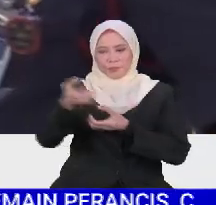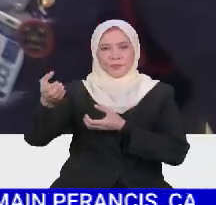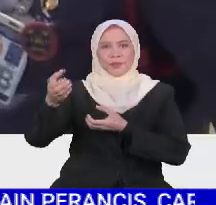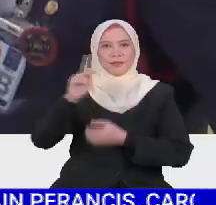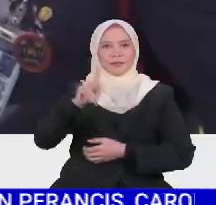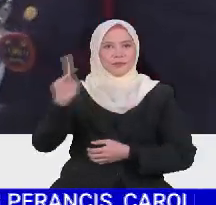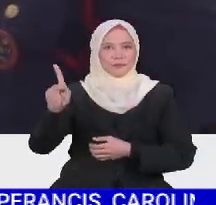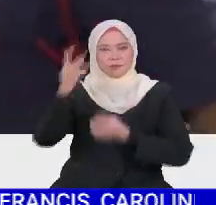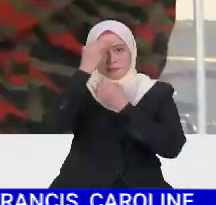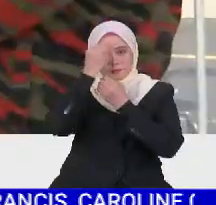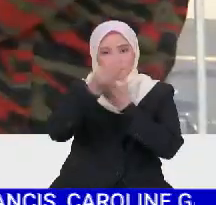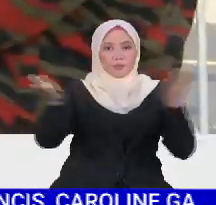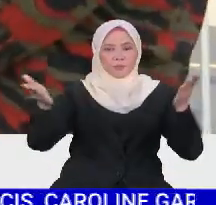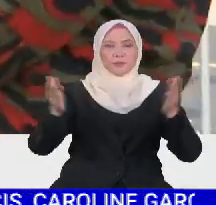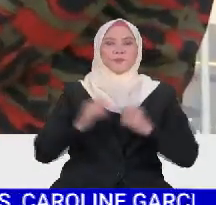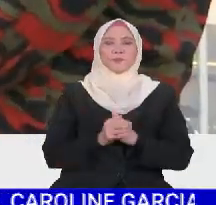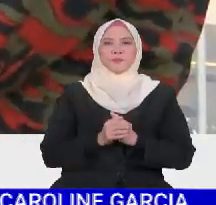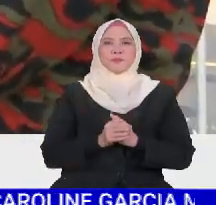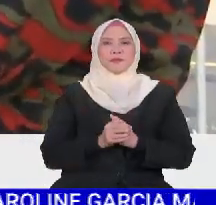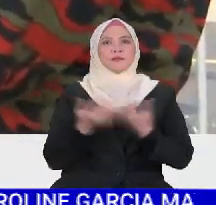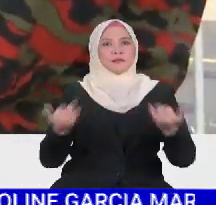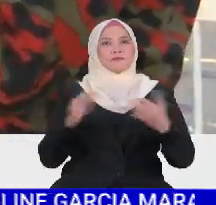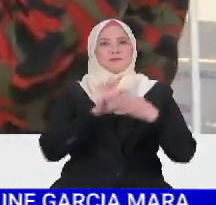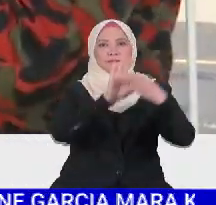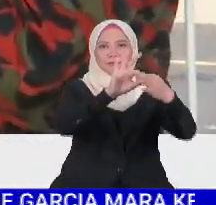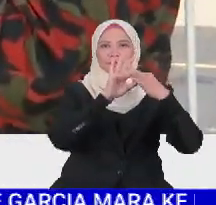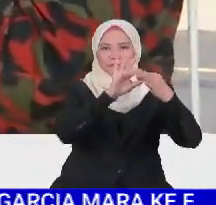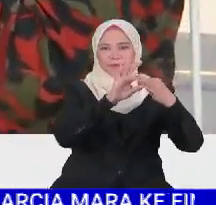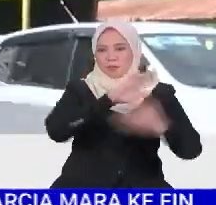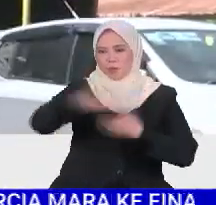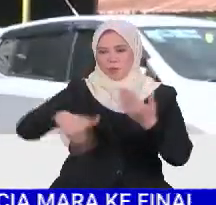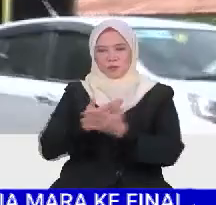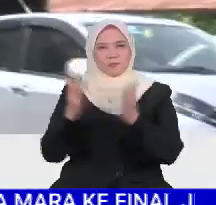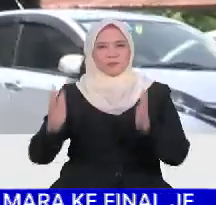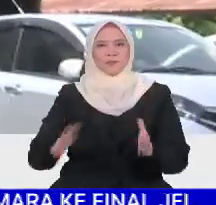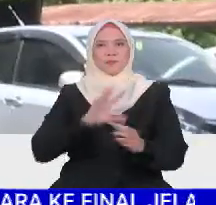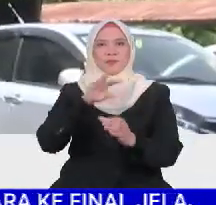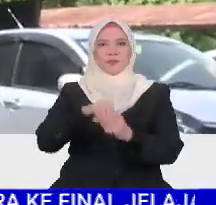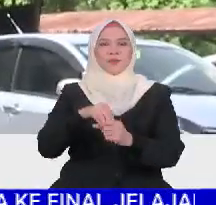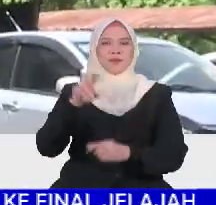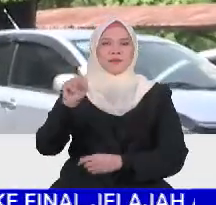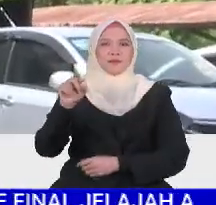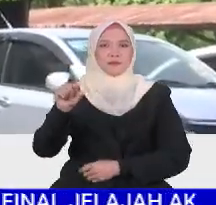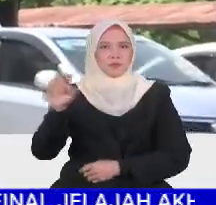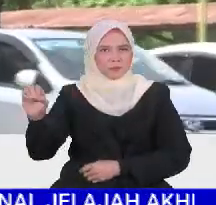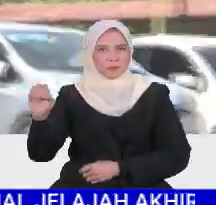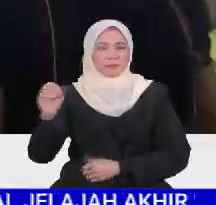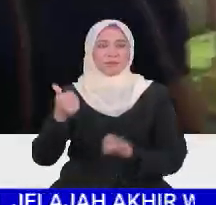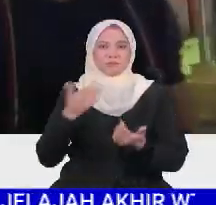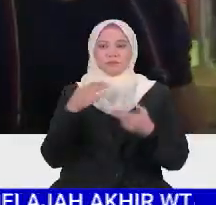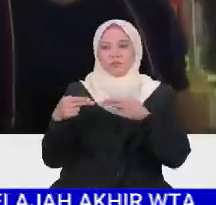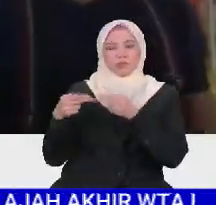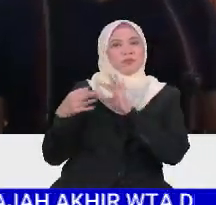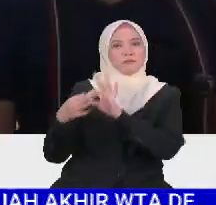Kota Kinabalu memaklumkan sepakat ini kolaborasi bersama semua pihak termasuk pertumbuhan bukan kerajaan adalah baik